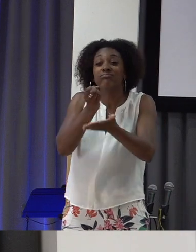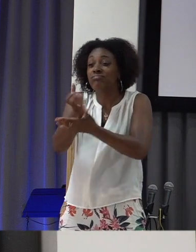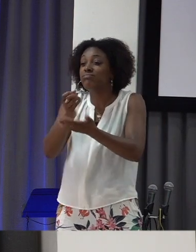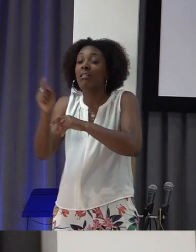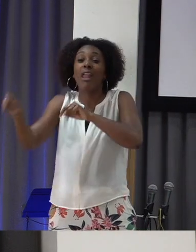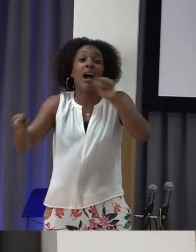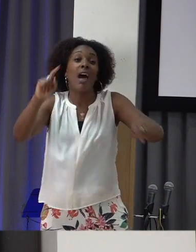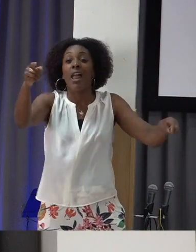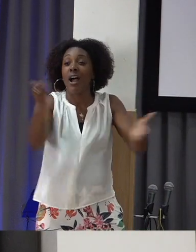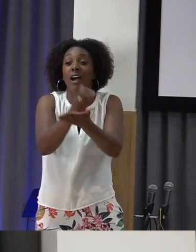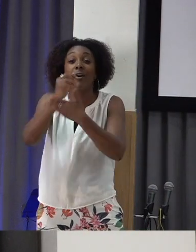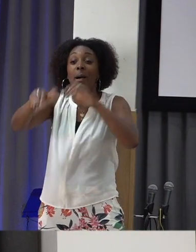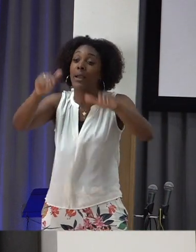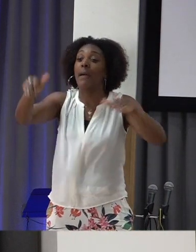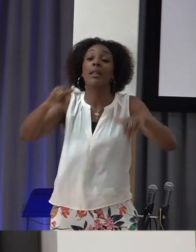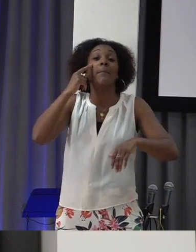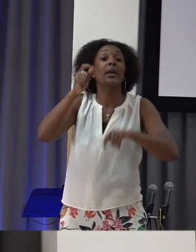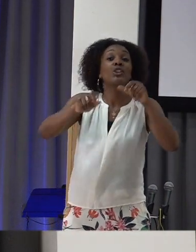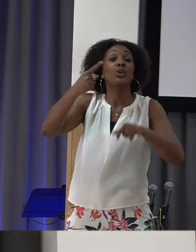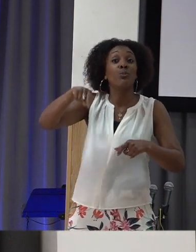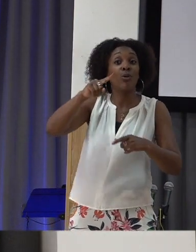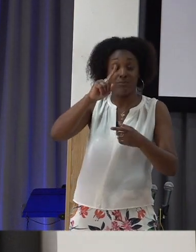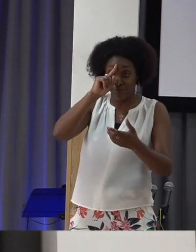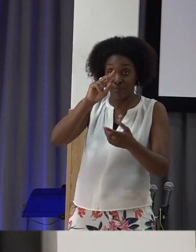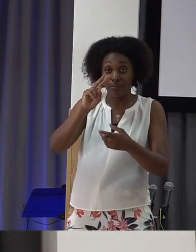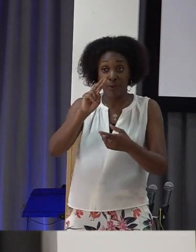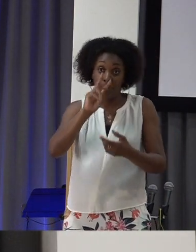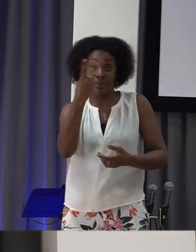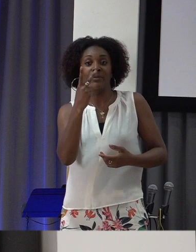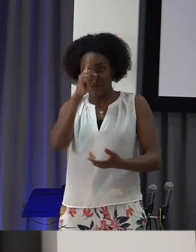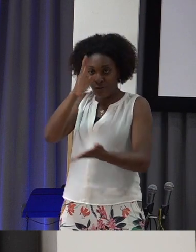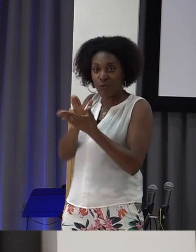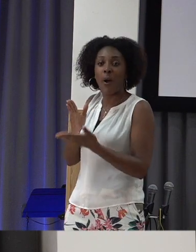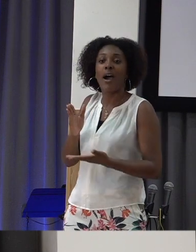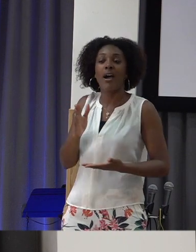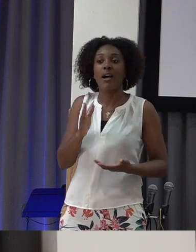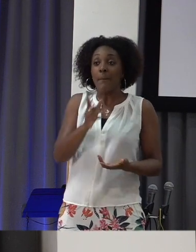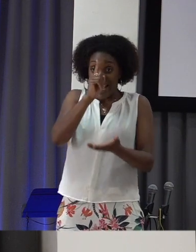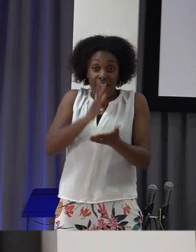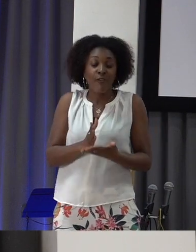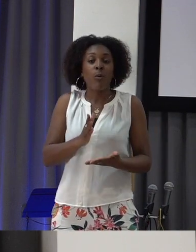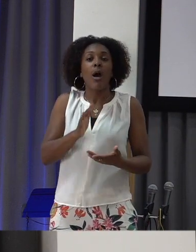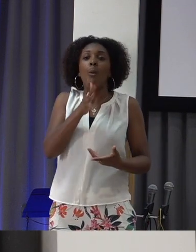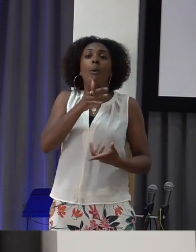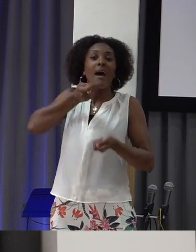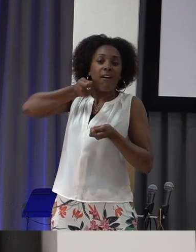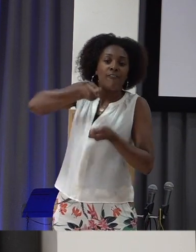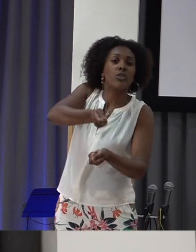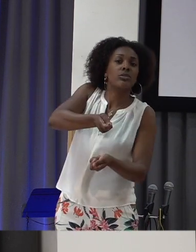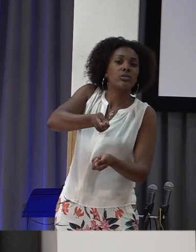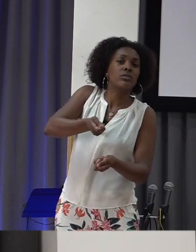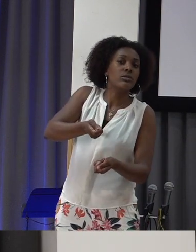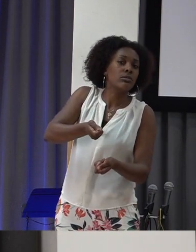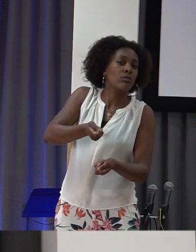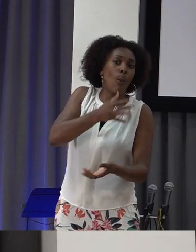donc appelés à la foi, mais la foi ne peut ni naître ni vivre sous la contrainte. Retenez